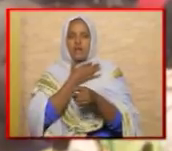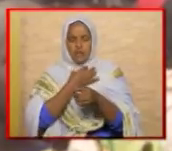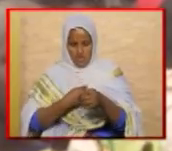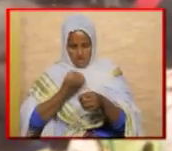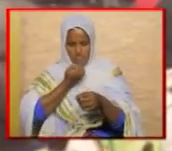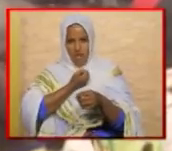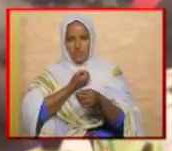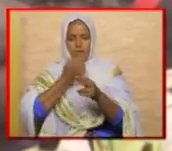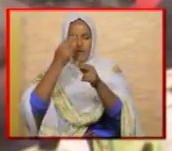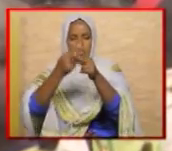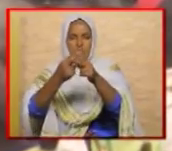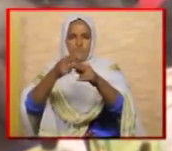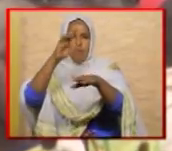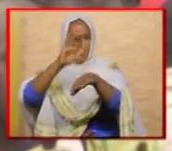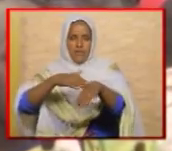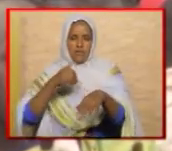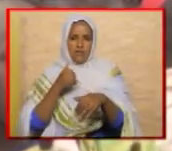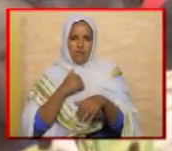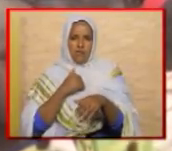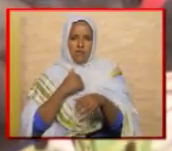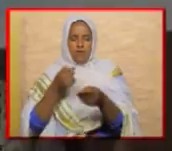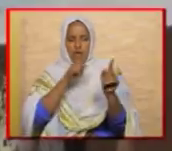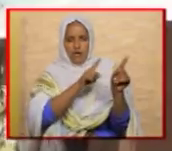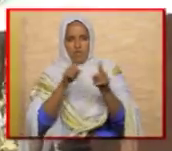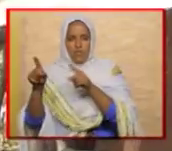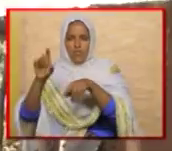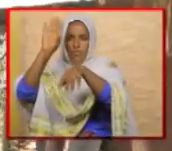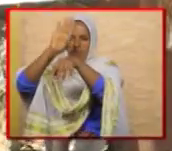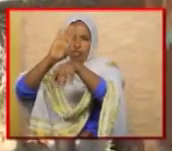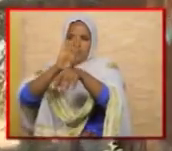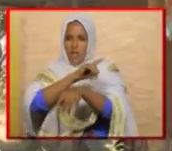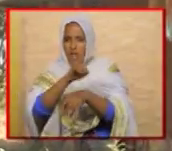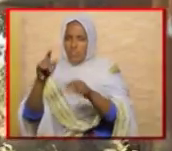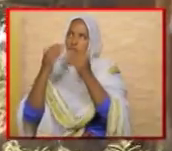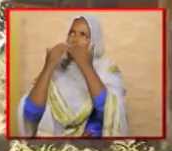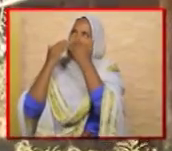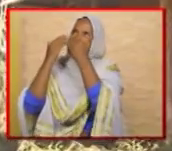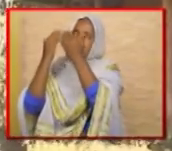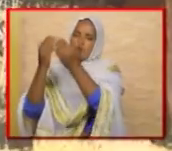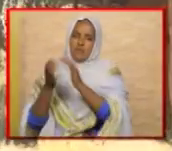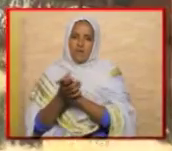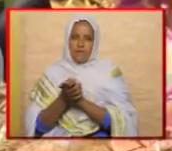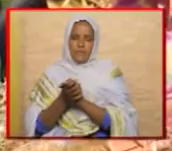ላንገቴ ማህተብ ለስሜ መጠሪያ ደግሞ ቤተ መቅደስ አንተን ማመስገኛ